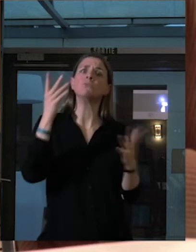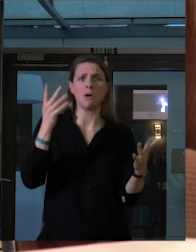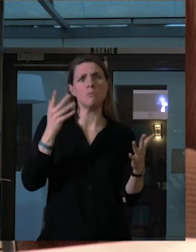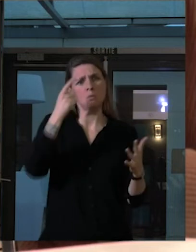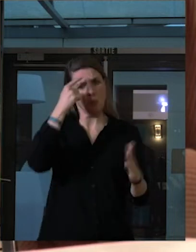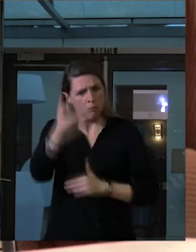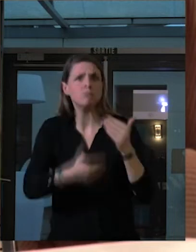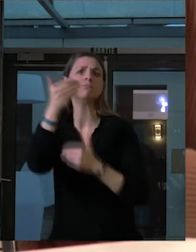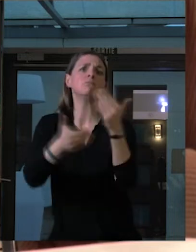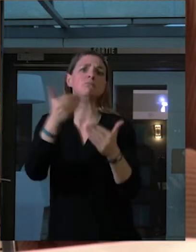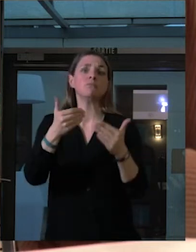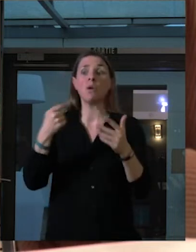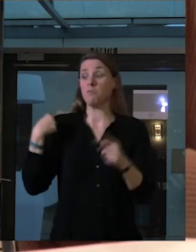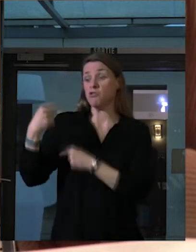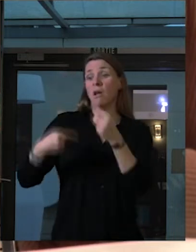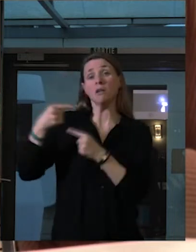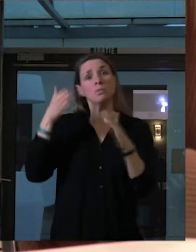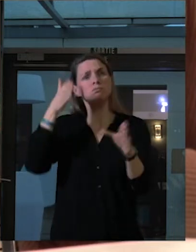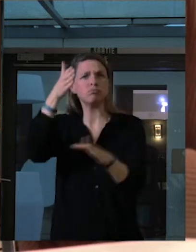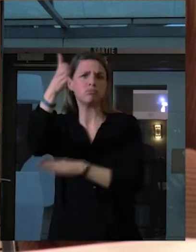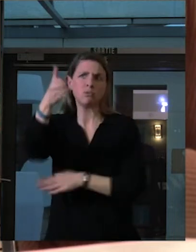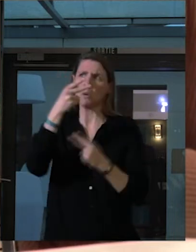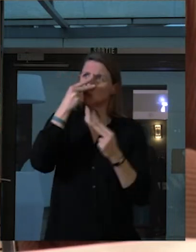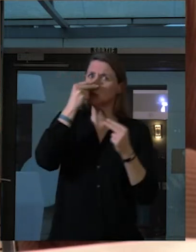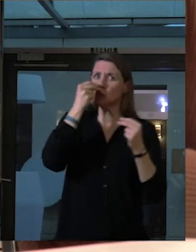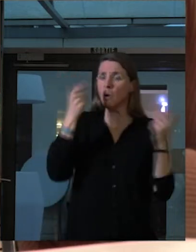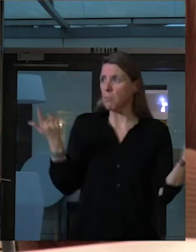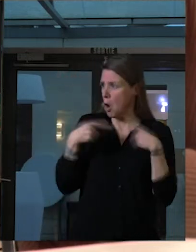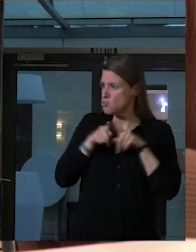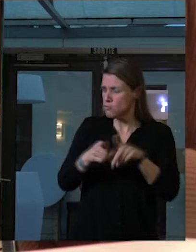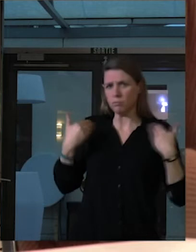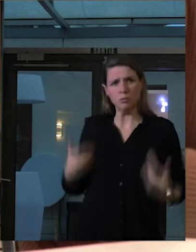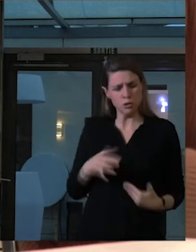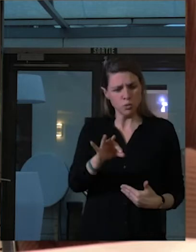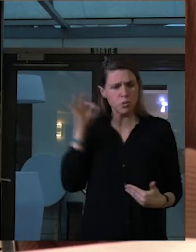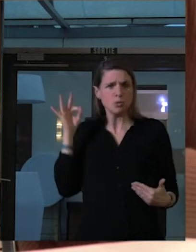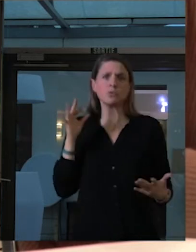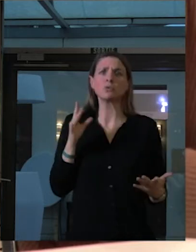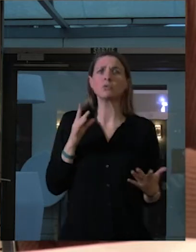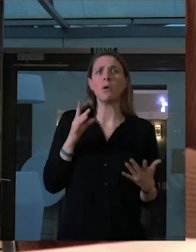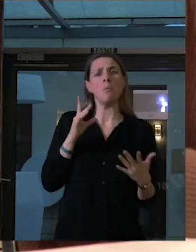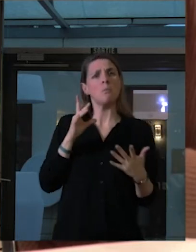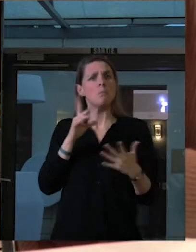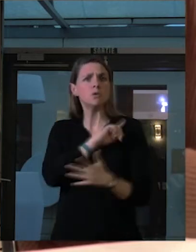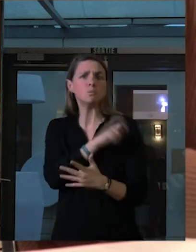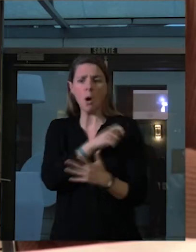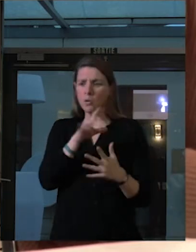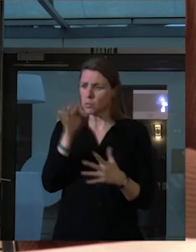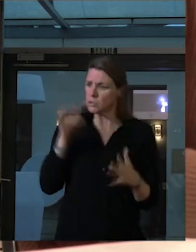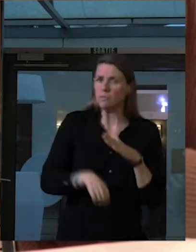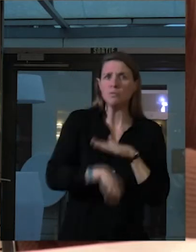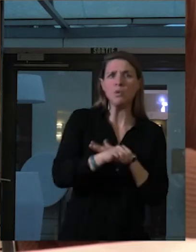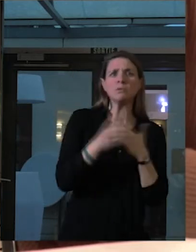que les générations futures puissent se sentir totalement légitimes et totalement libérées dans leur pratique. Est-ce que tu peux juste